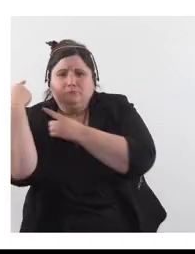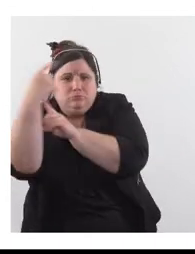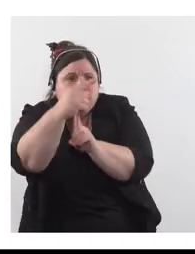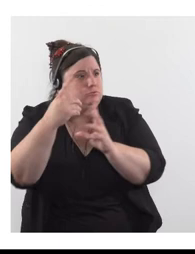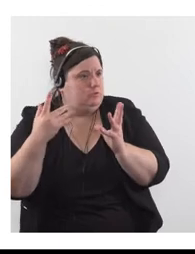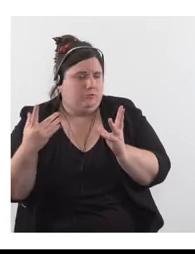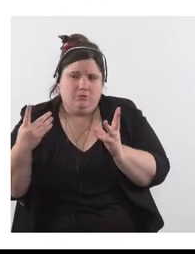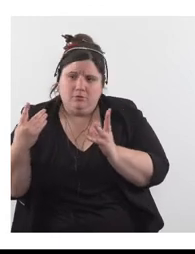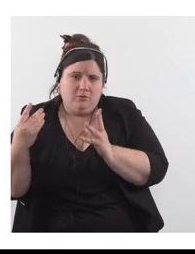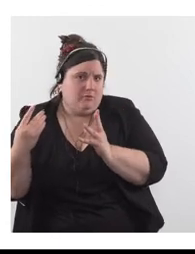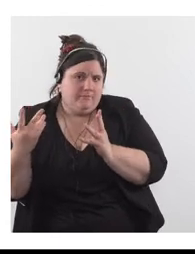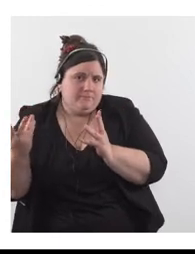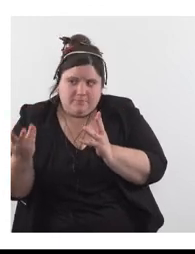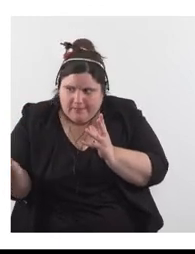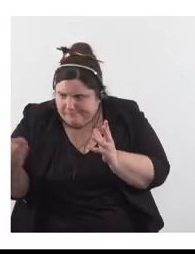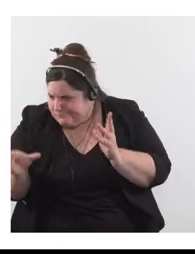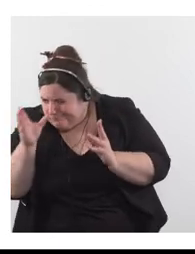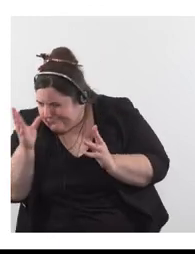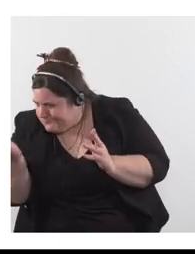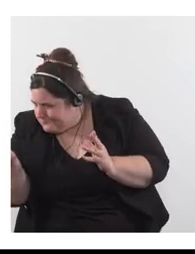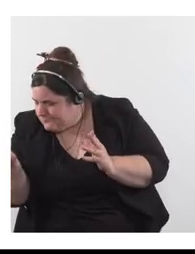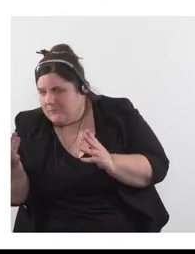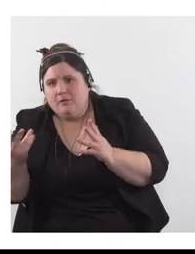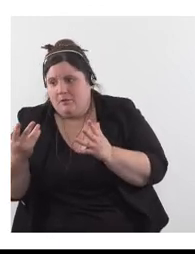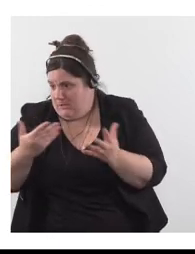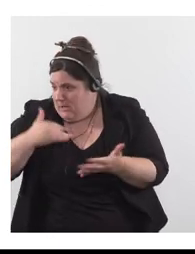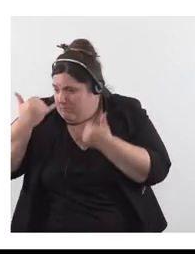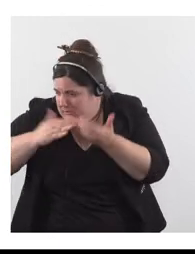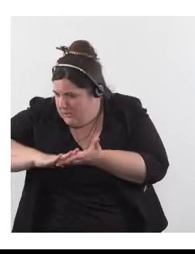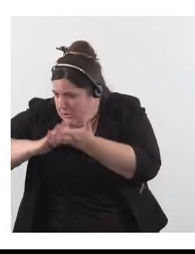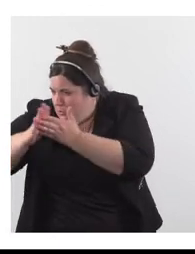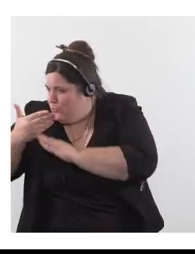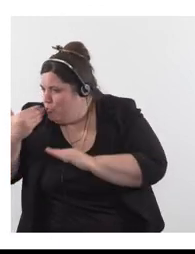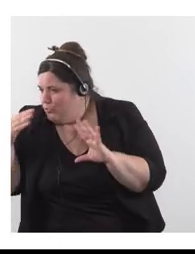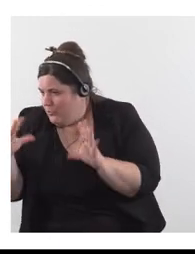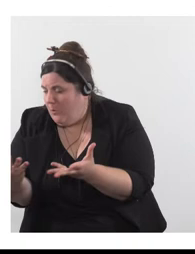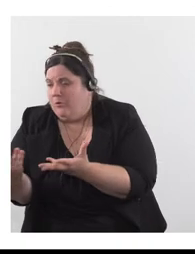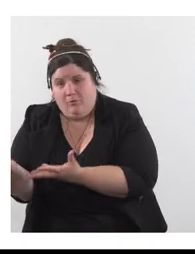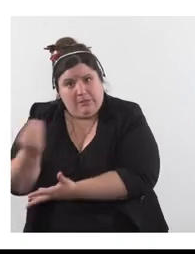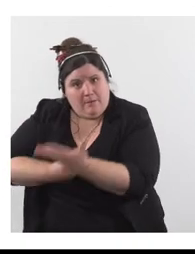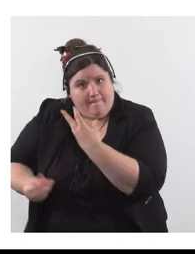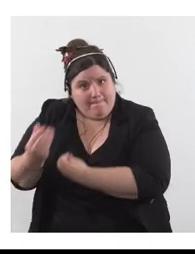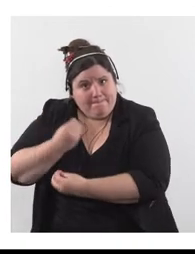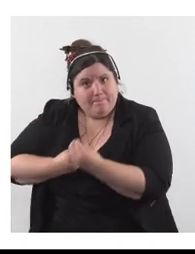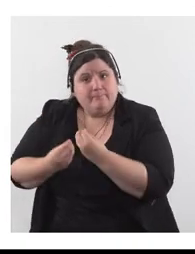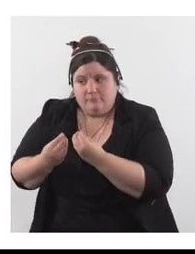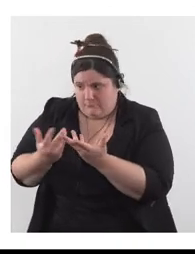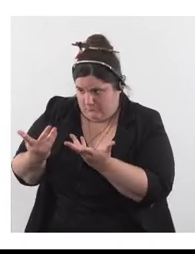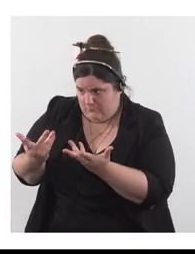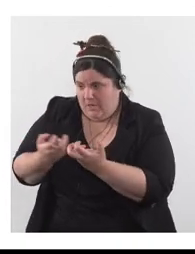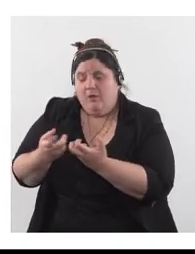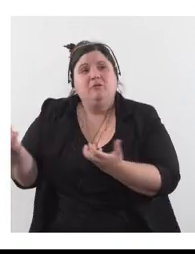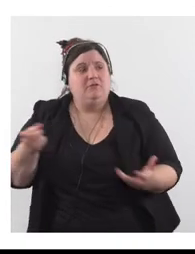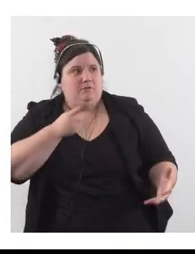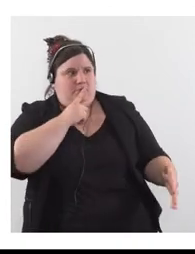réclamation, porté plainte, ont fait un signalement, etc. Et il a essayé de savoir qu'est-ce qui fait qu'à un certain moment, vous avez